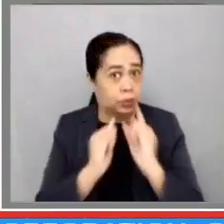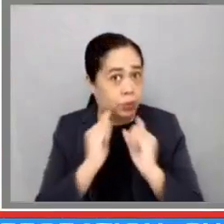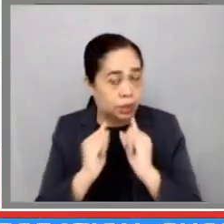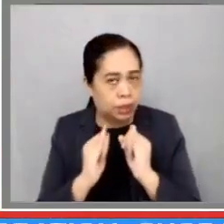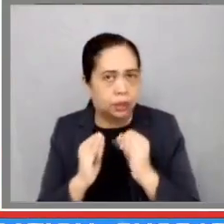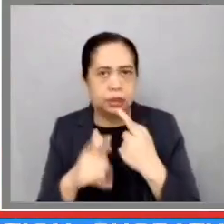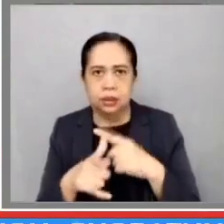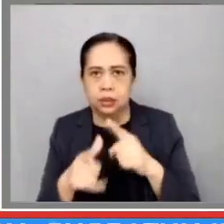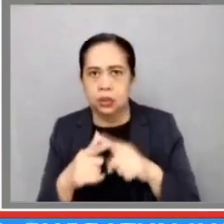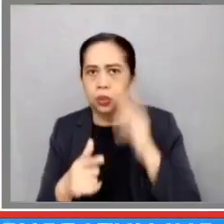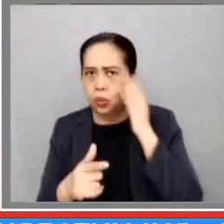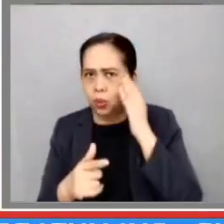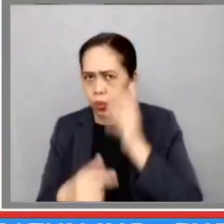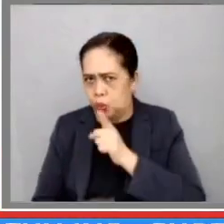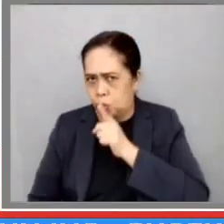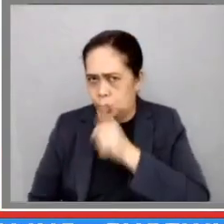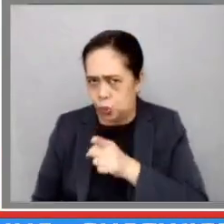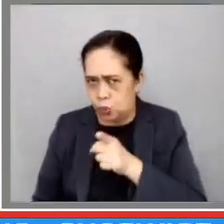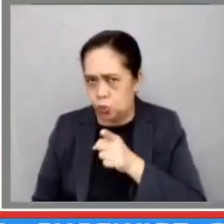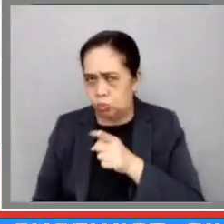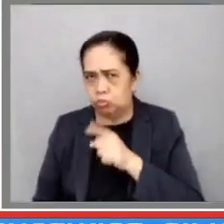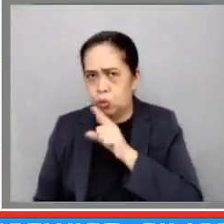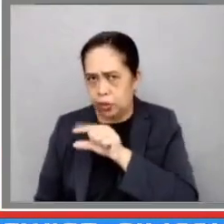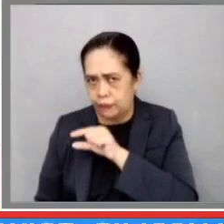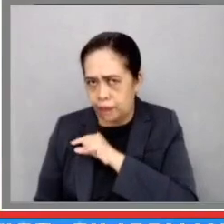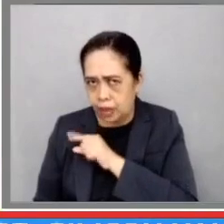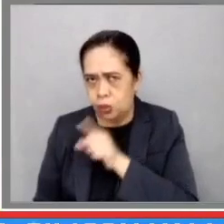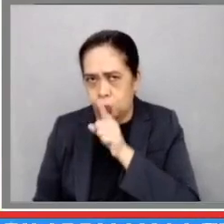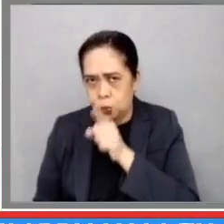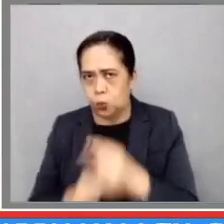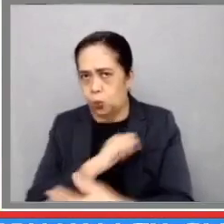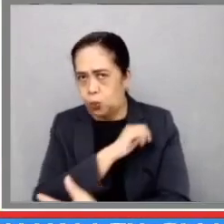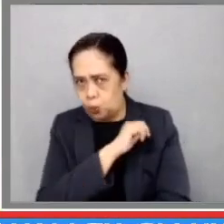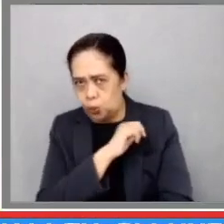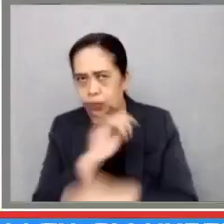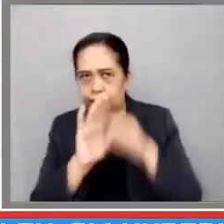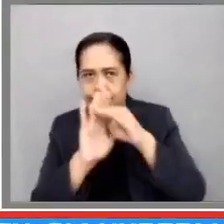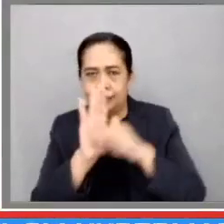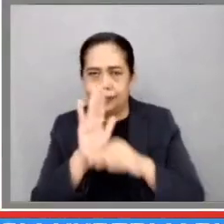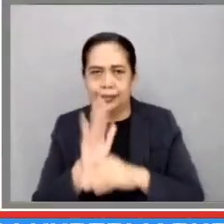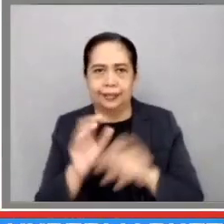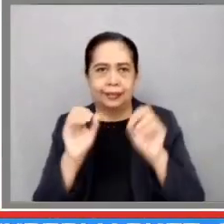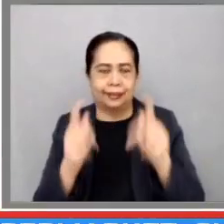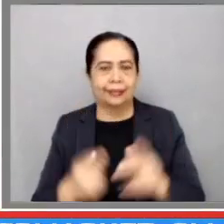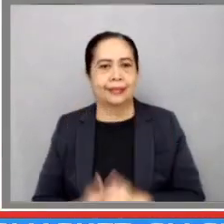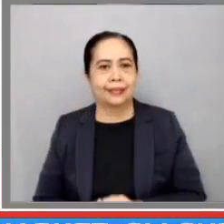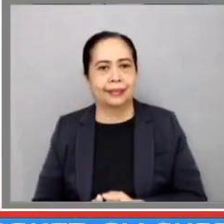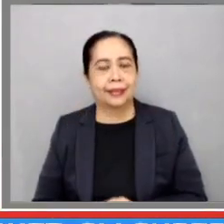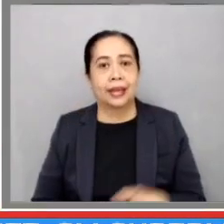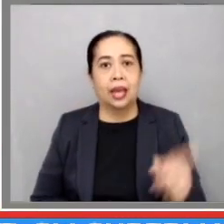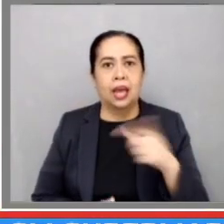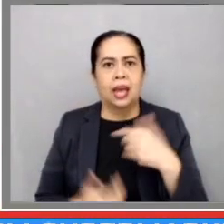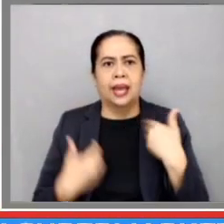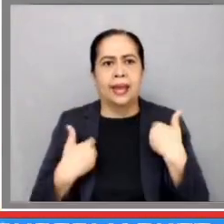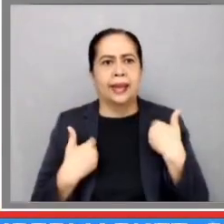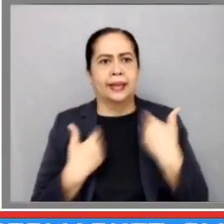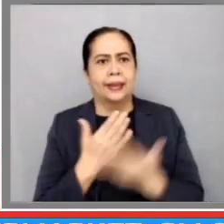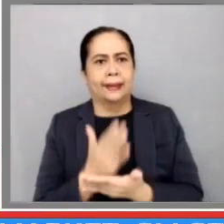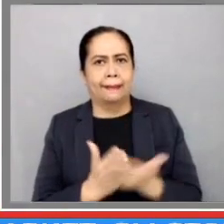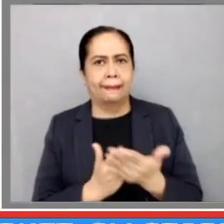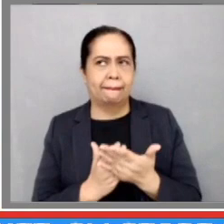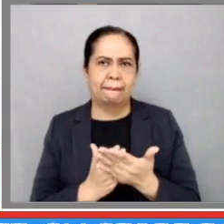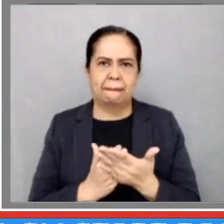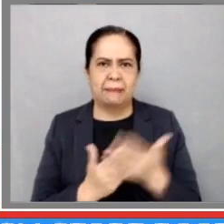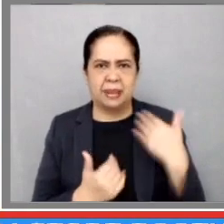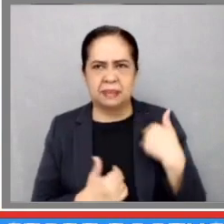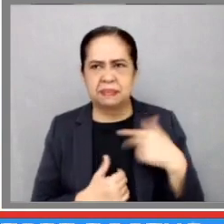ganun, malaman natin kung sila talagang qualified na mapasama, okay, doon sa ating program. Sec, may mga, ano ba, may balita ba tayo